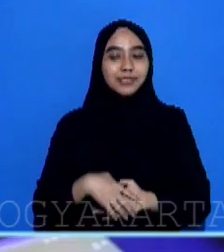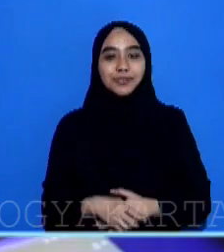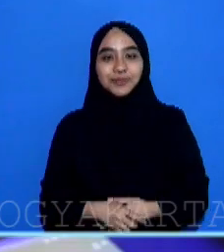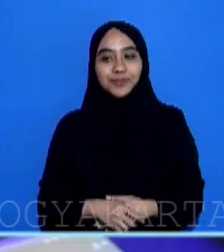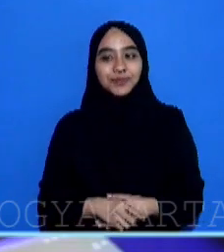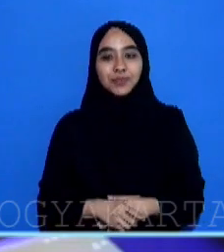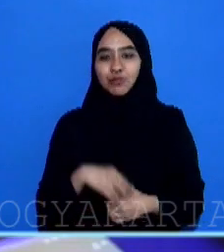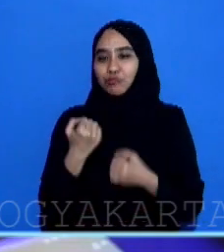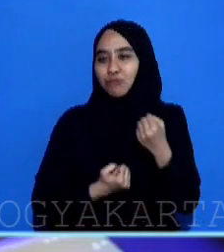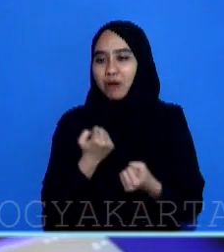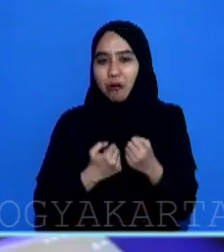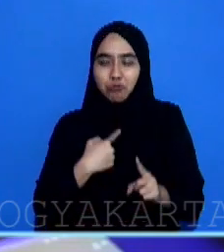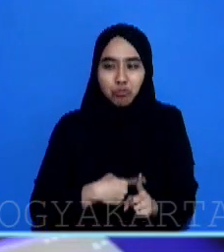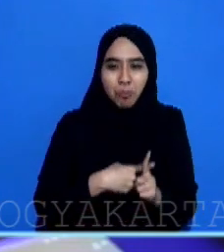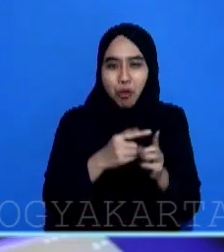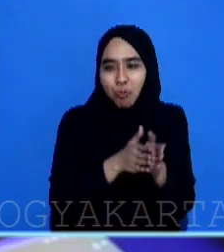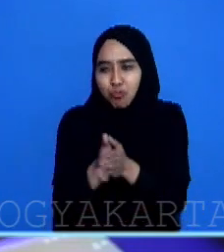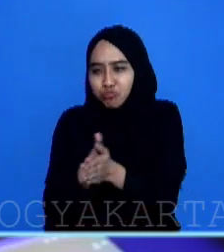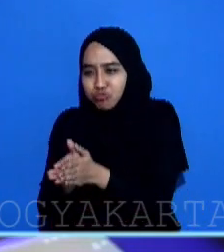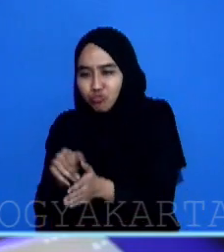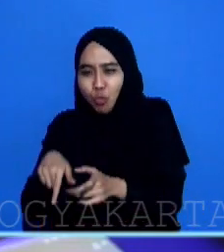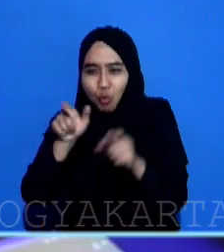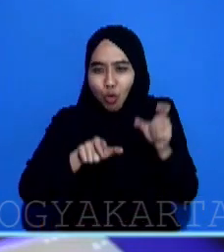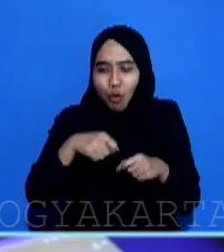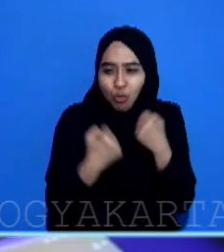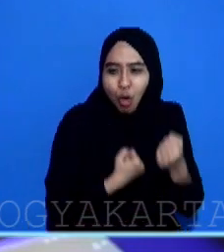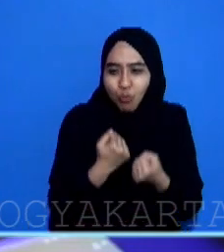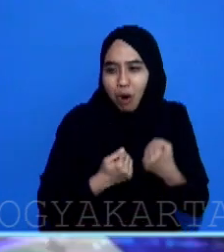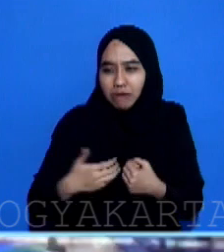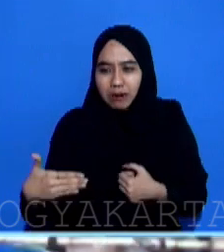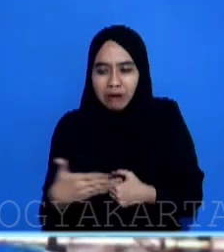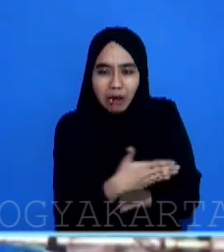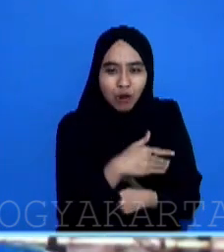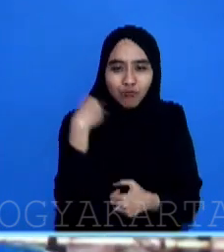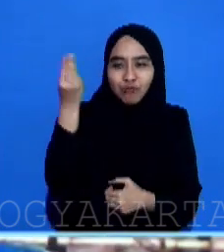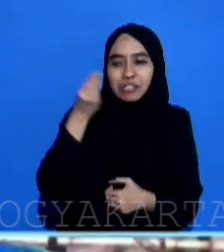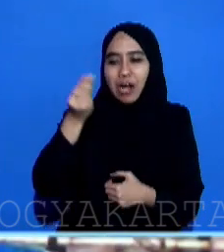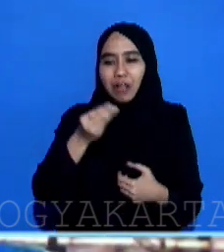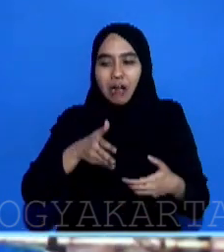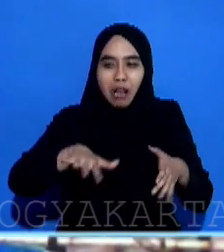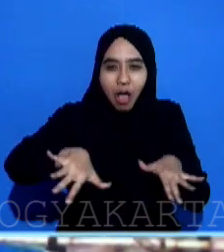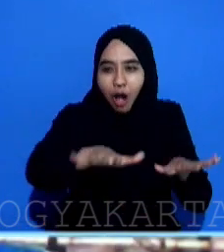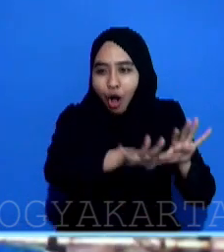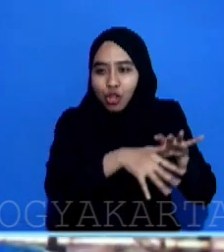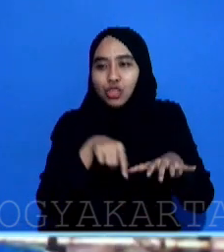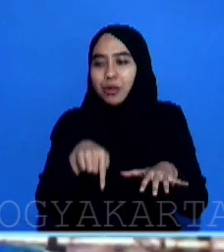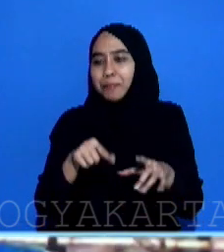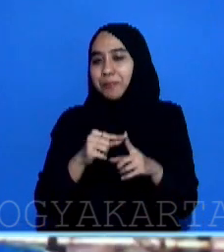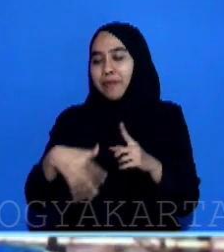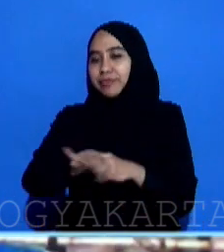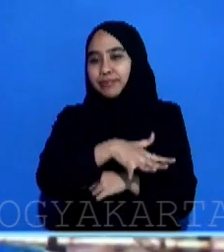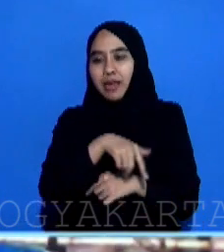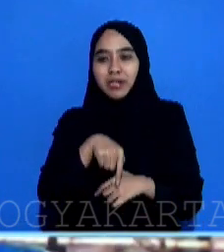sebagai upaya meningkatkan motivasi pelaku usaha sektor perikanan dan wisata bahari kawasan pesisir Pemerintah Kabupaten